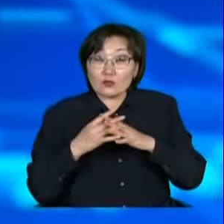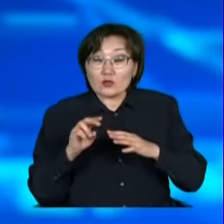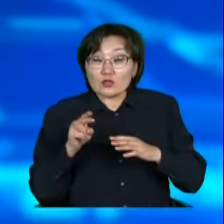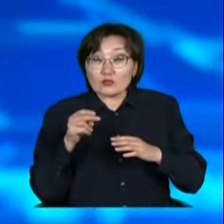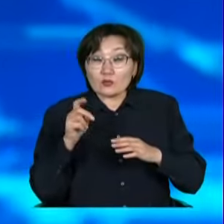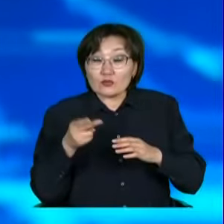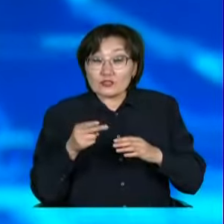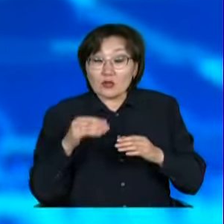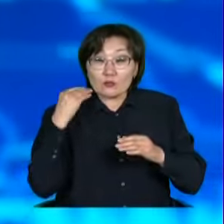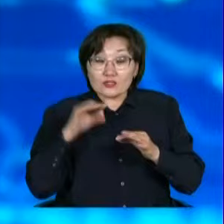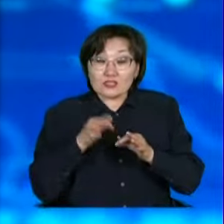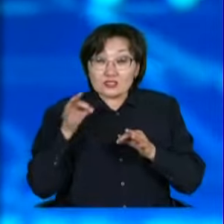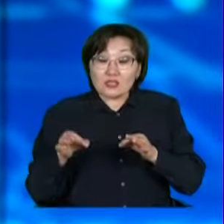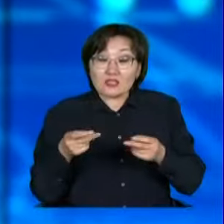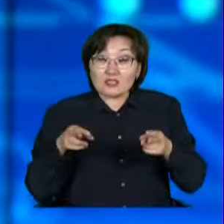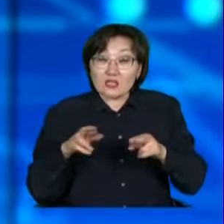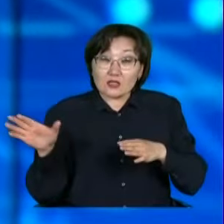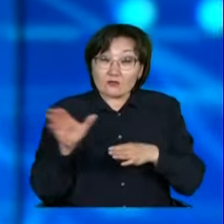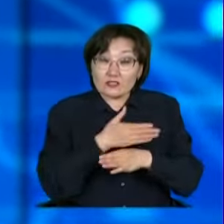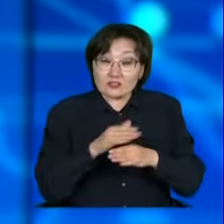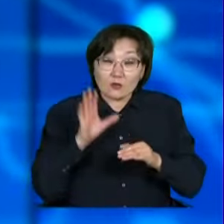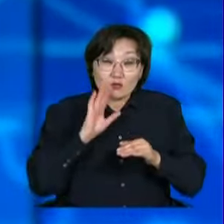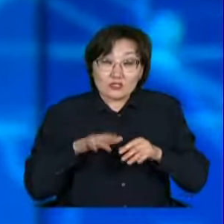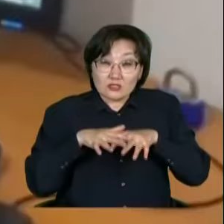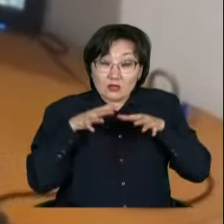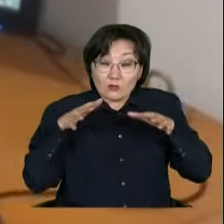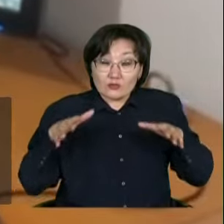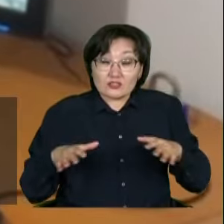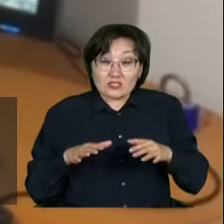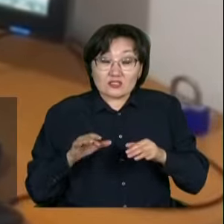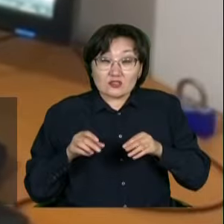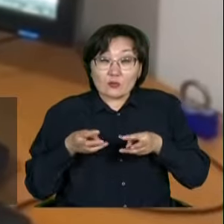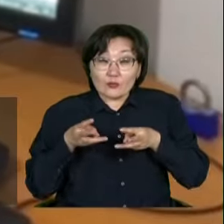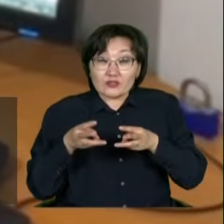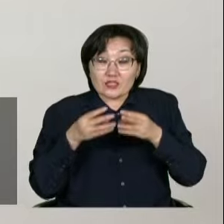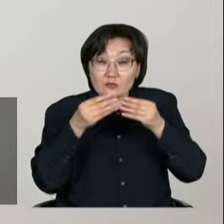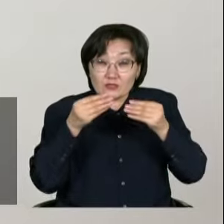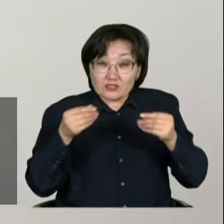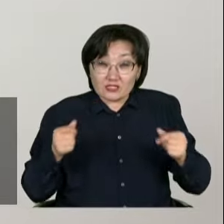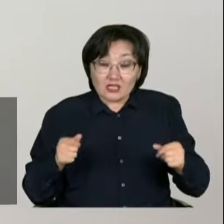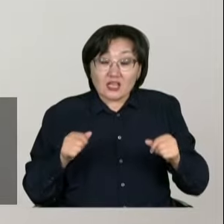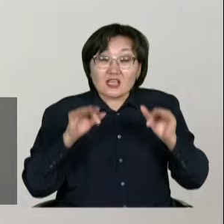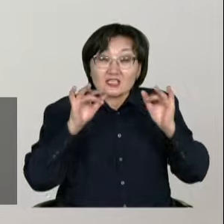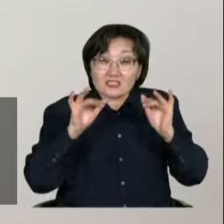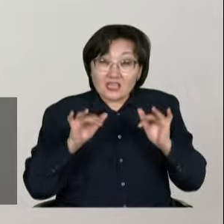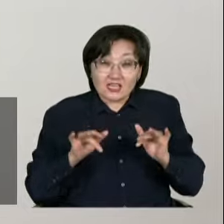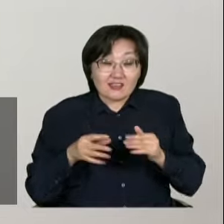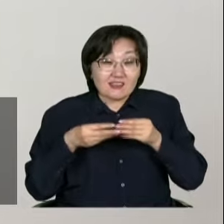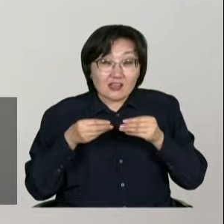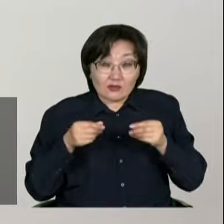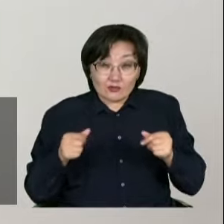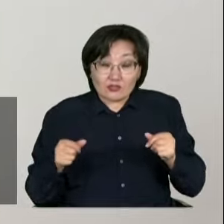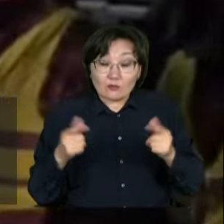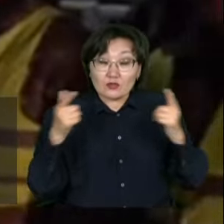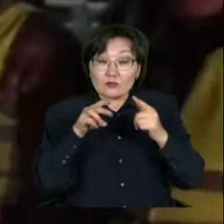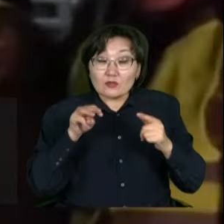Шубаркудук Актюбинской области для ликвидации подтопления. Там накануне произошел разлив талых вод из-за обильного снеготаяния. По данным